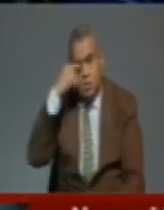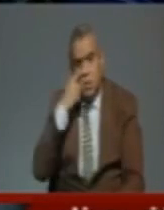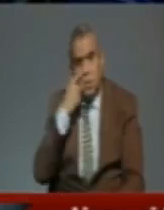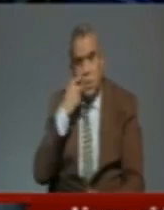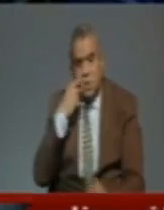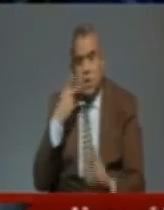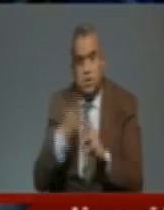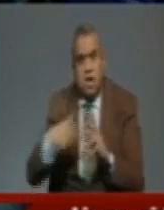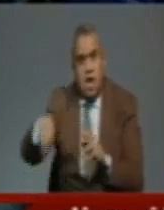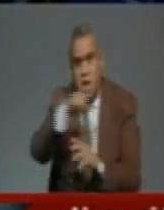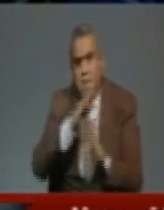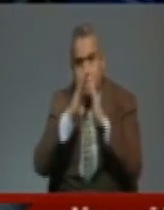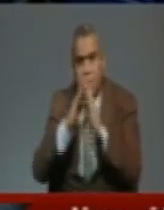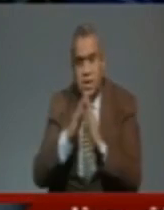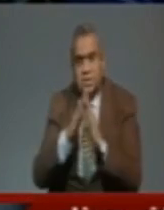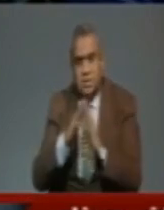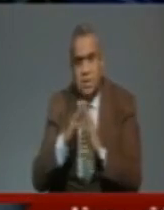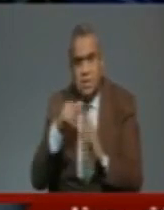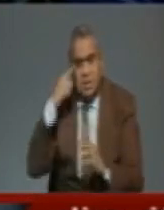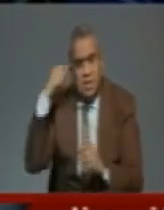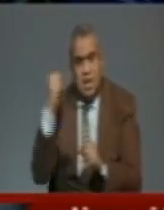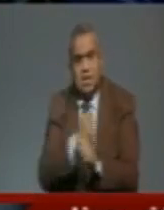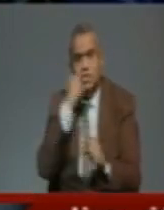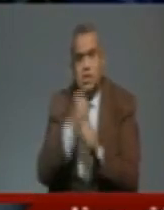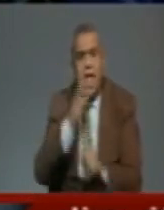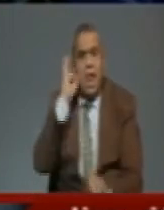للمصريين هنفضل نشتغل،